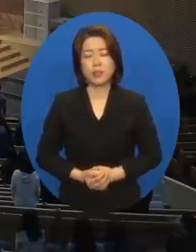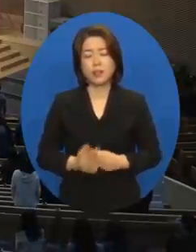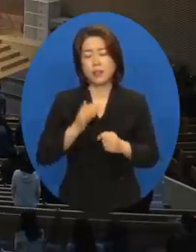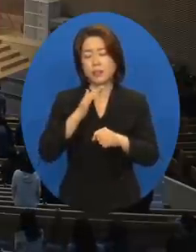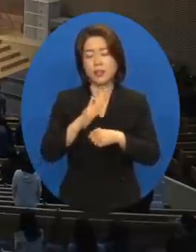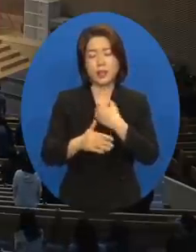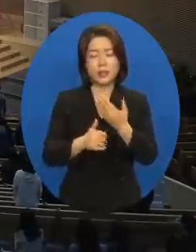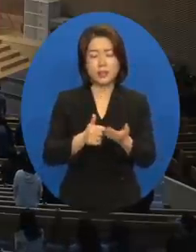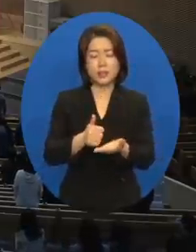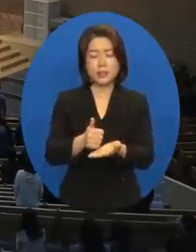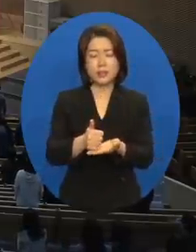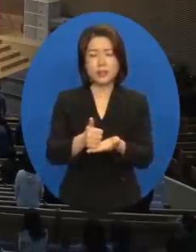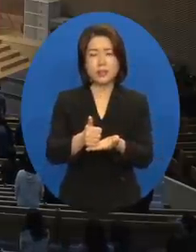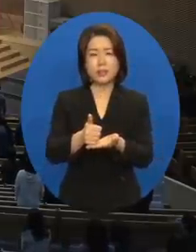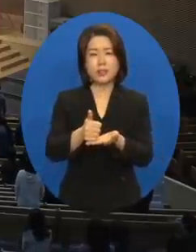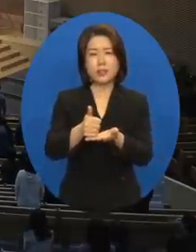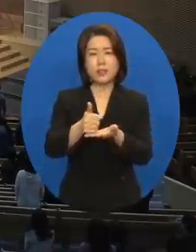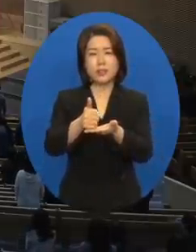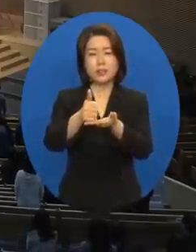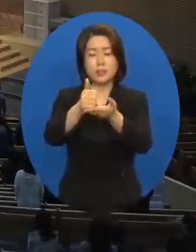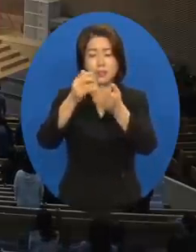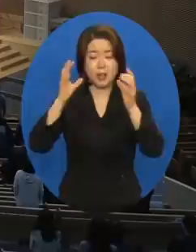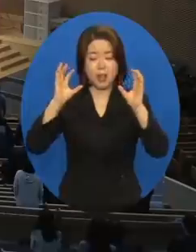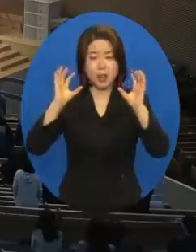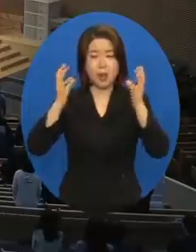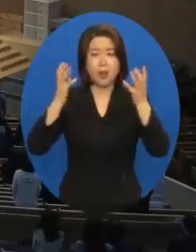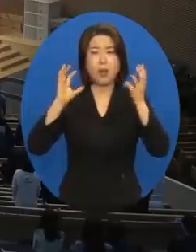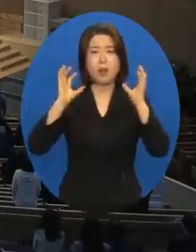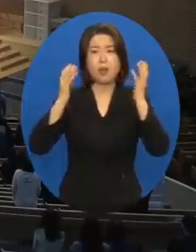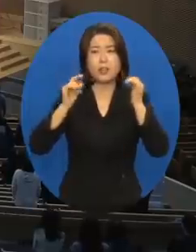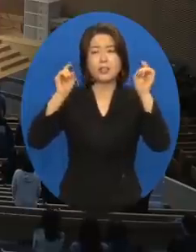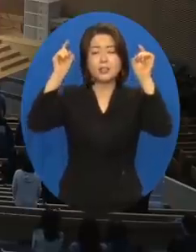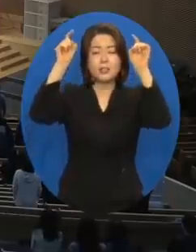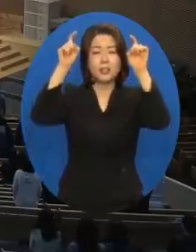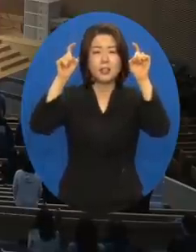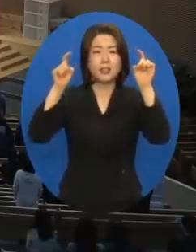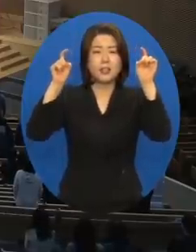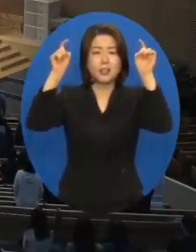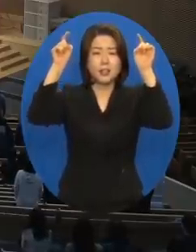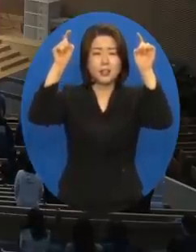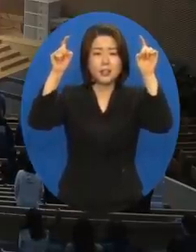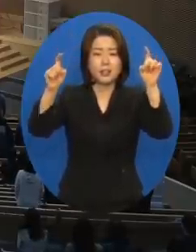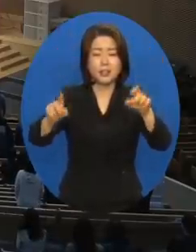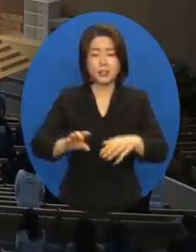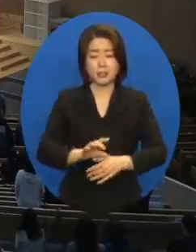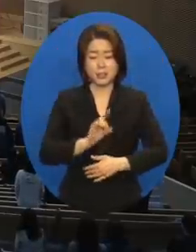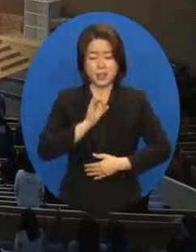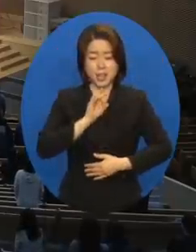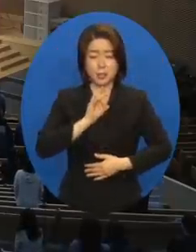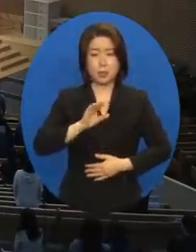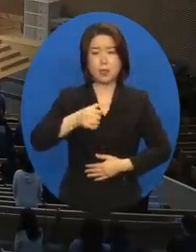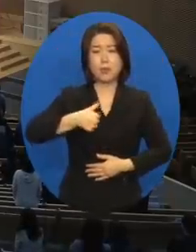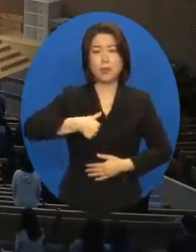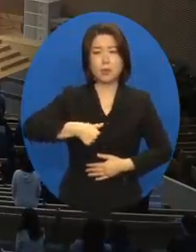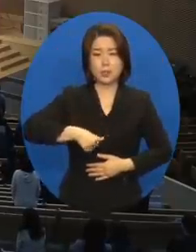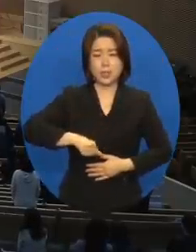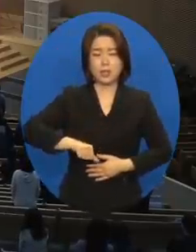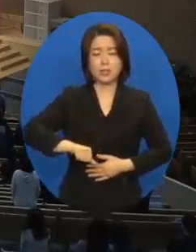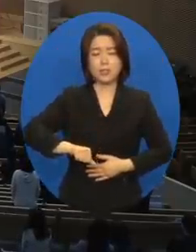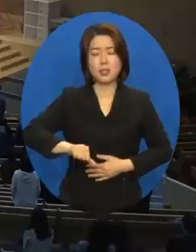5 a a 아 here we